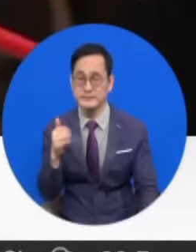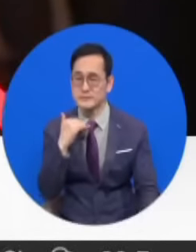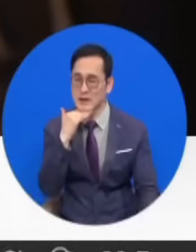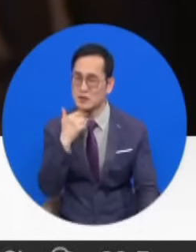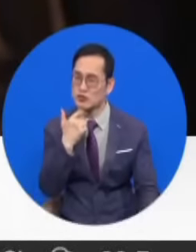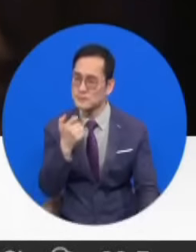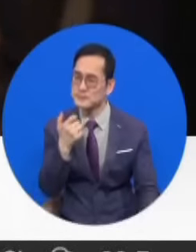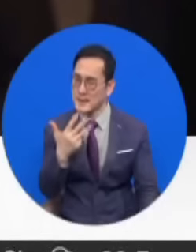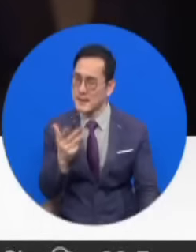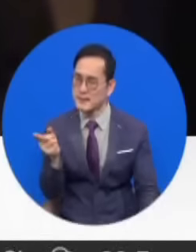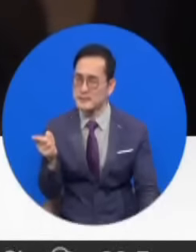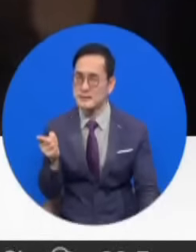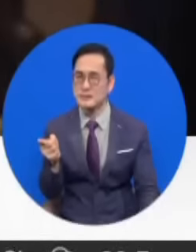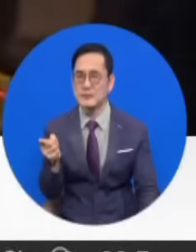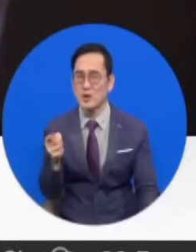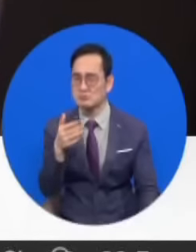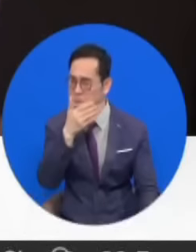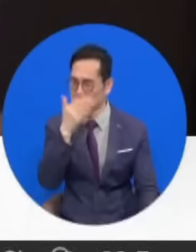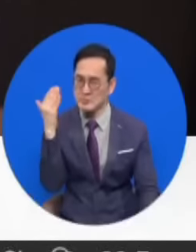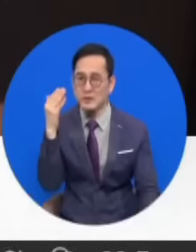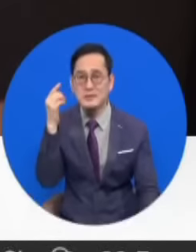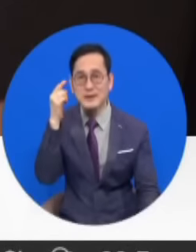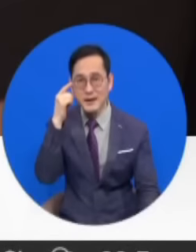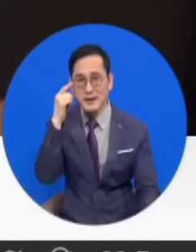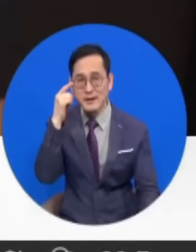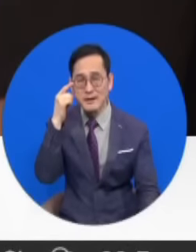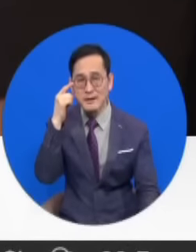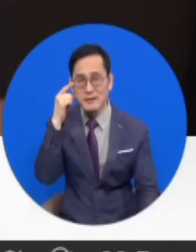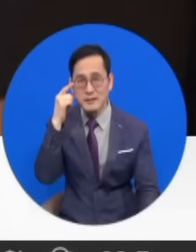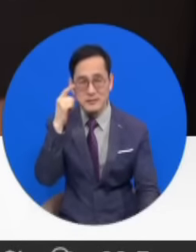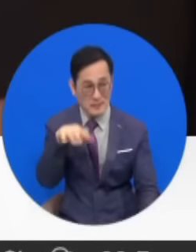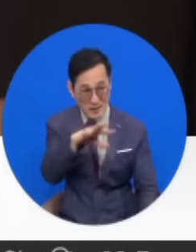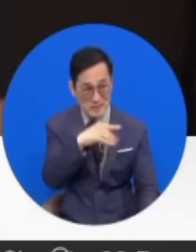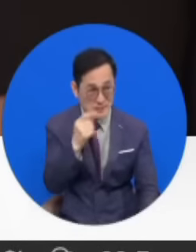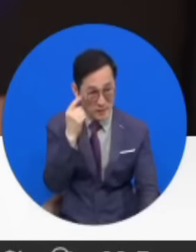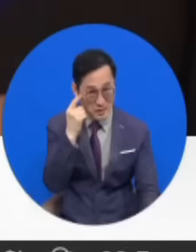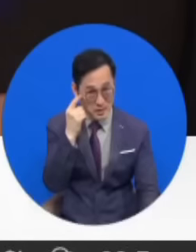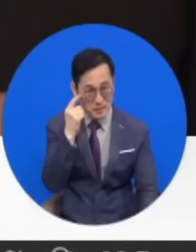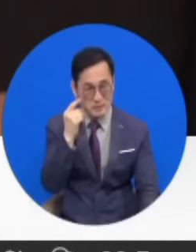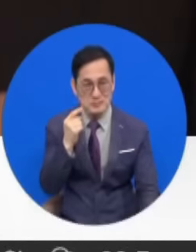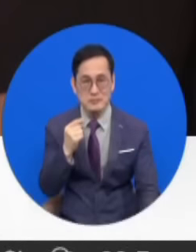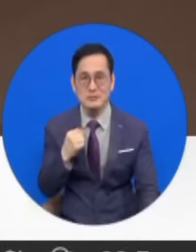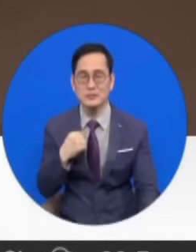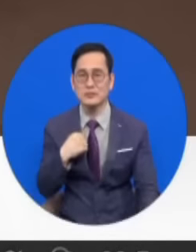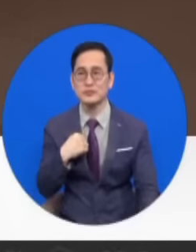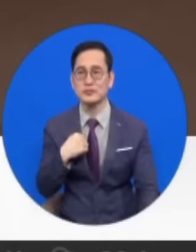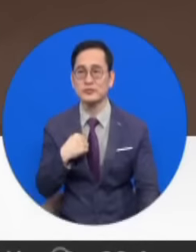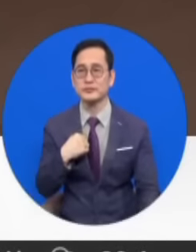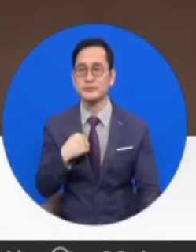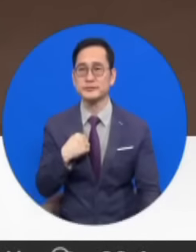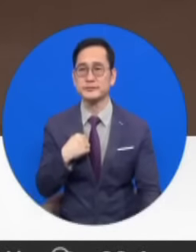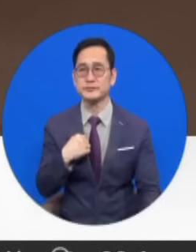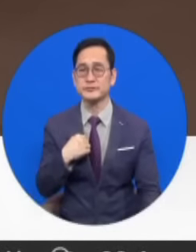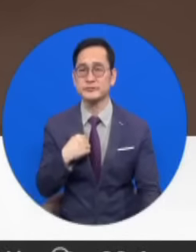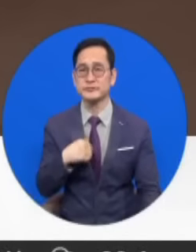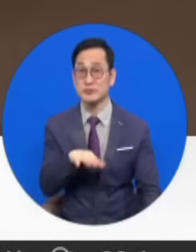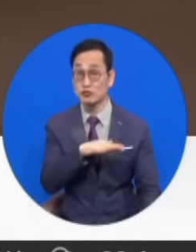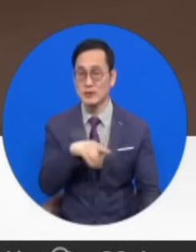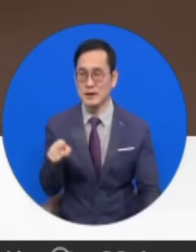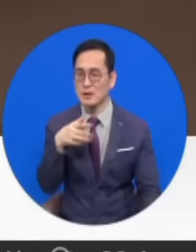고령 운전자는 아니다 뭐 이렇게 이제 또 분석을 할 수 있지만 일반적으로 저희가 이제 뭐 계속 고령 운전자에 대한